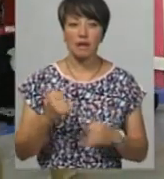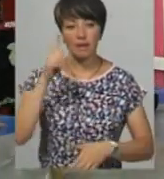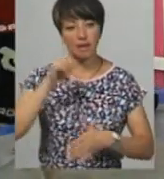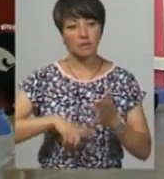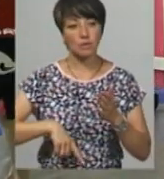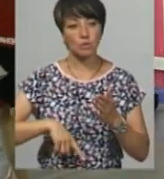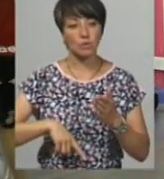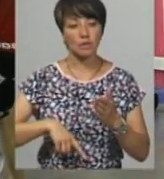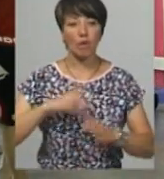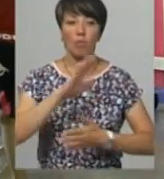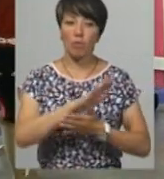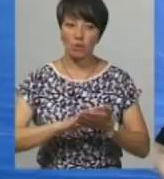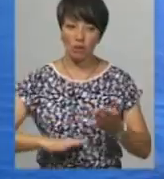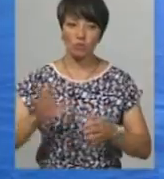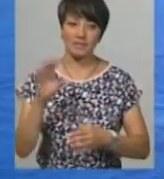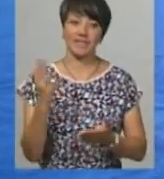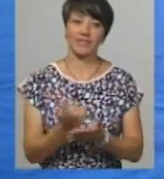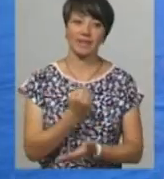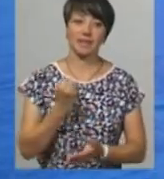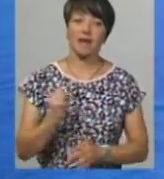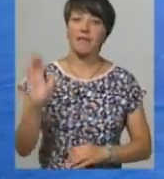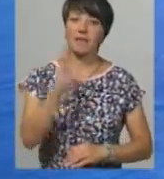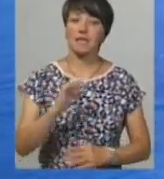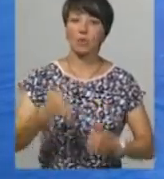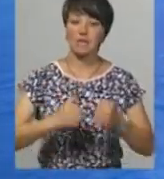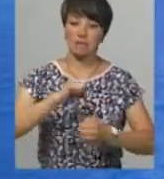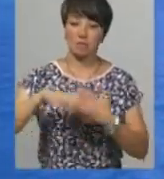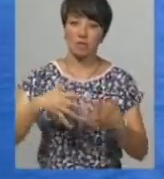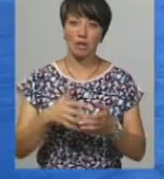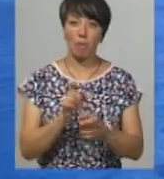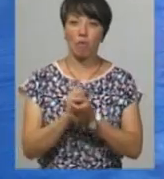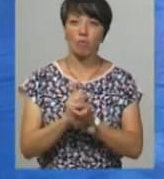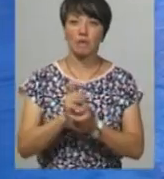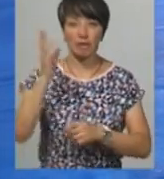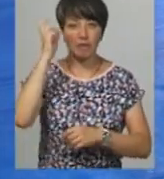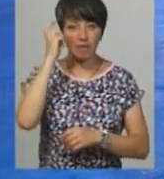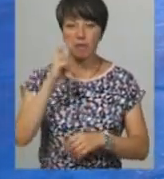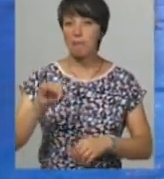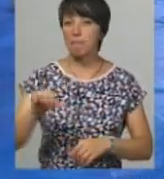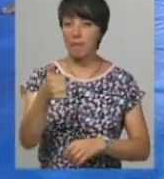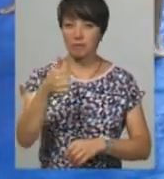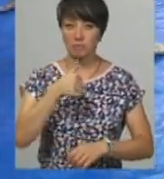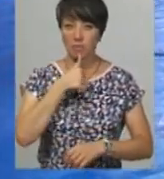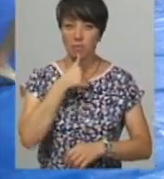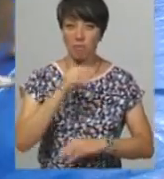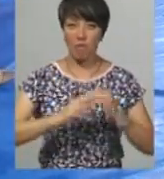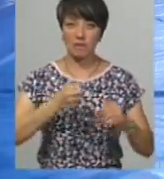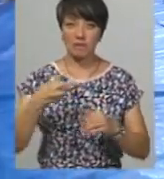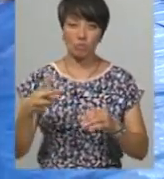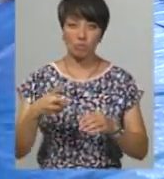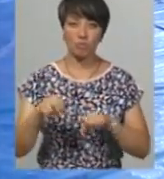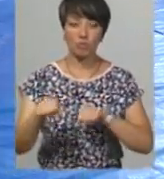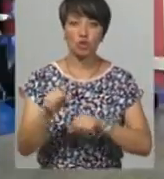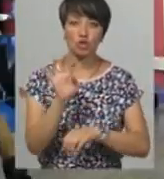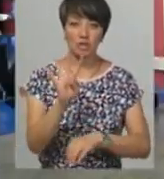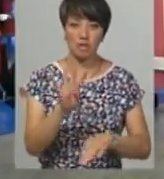надіюся, подальшому все вийде. Вересневий турнір зі змішаних єдиноборств у Києві – його дебют у професійному ринзі. У його вазі є